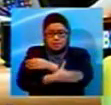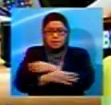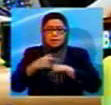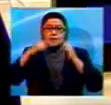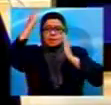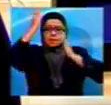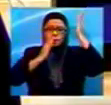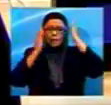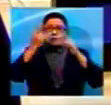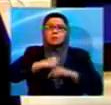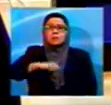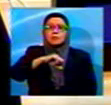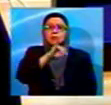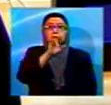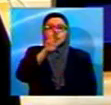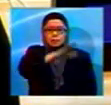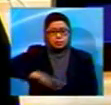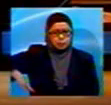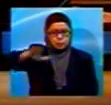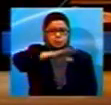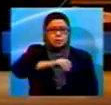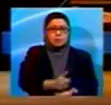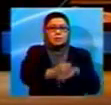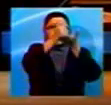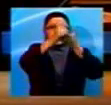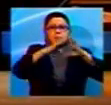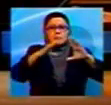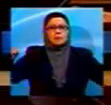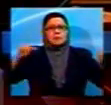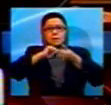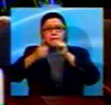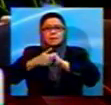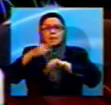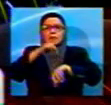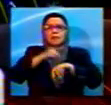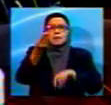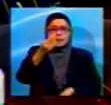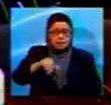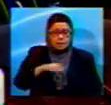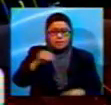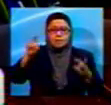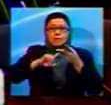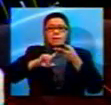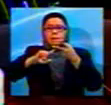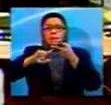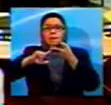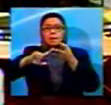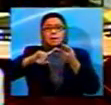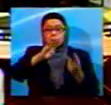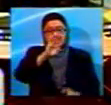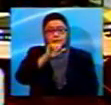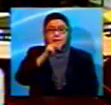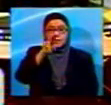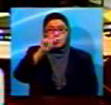serantau dan membantu penyelesaian di Timur Tengah serta konflik di Syria juga pembangunan di Benua Afrika sekiranya dipilih